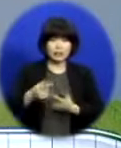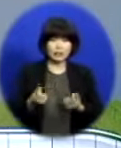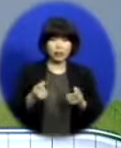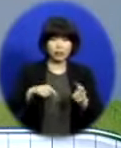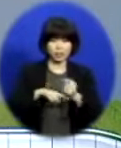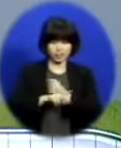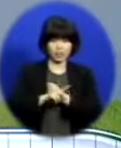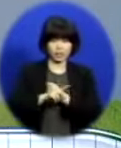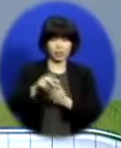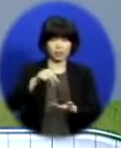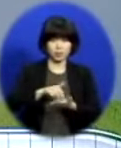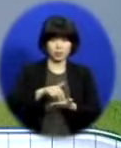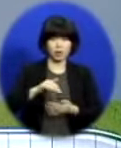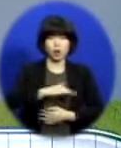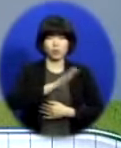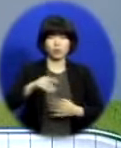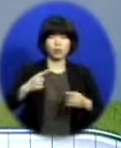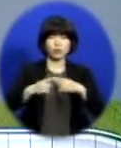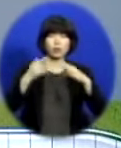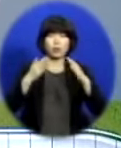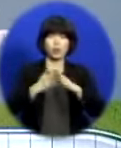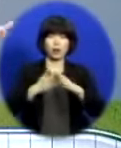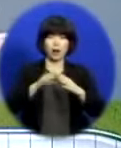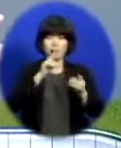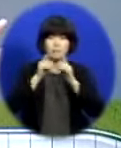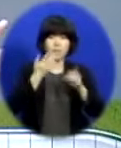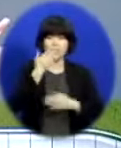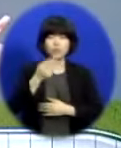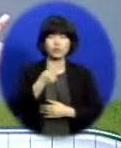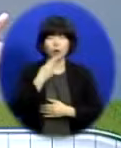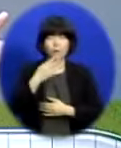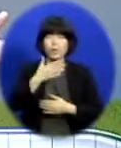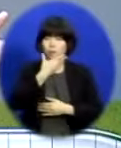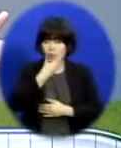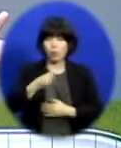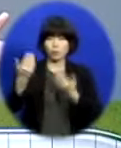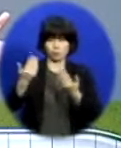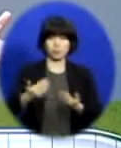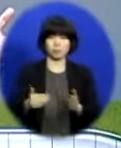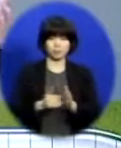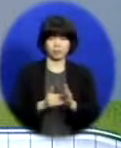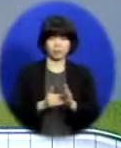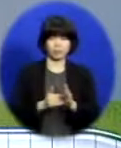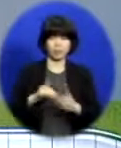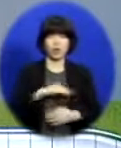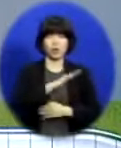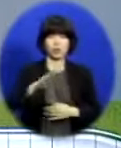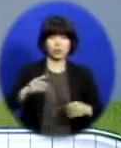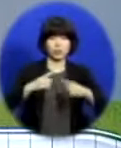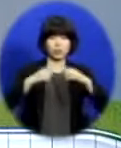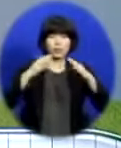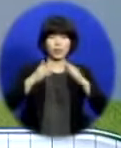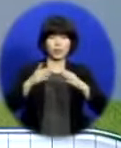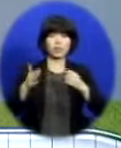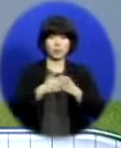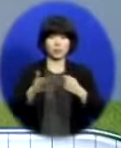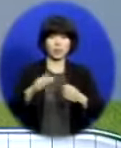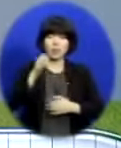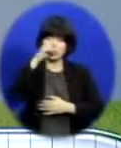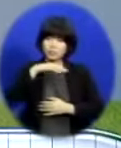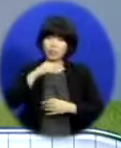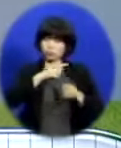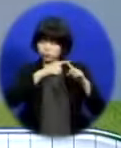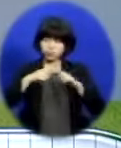저는 우리 교회가 말할 수 없는 복을 받았습니다 저희 교회이기 때문에 그저